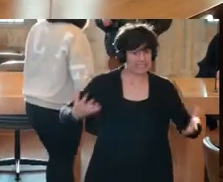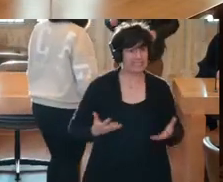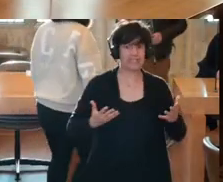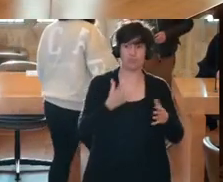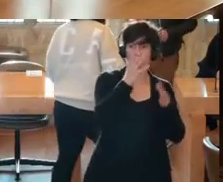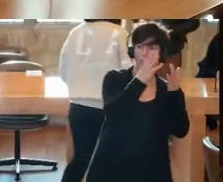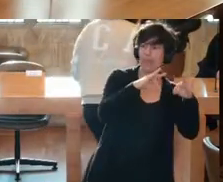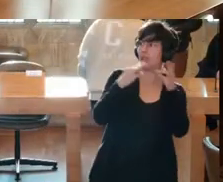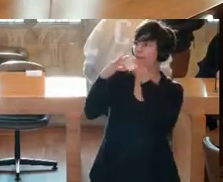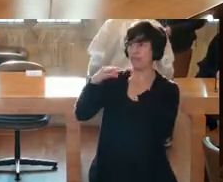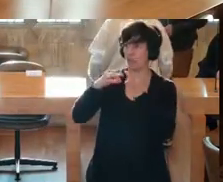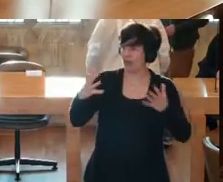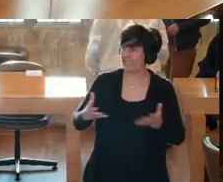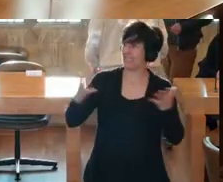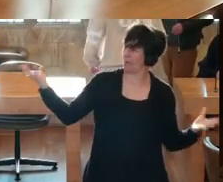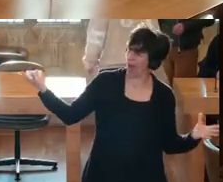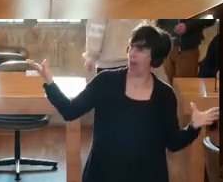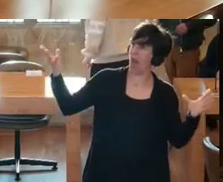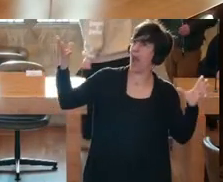deux pays.